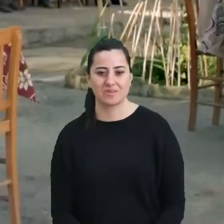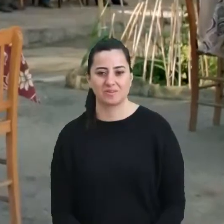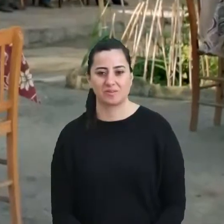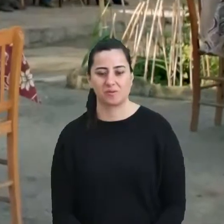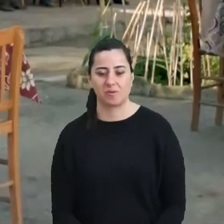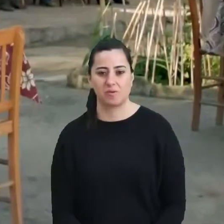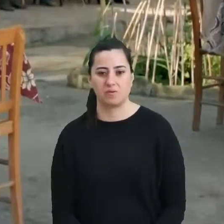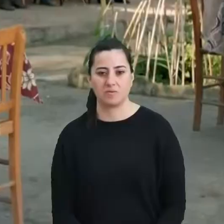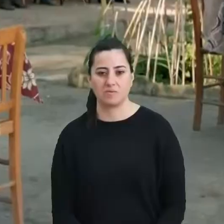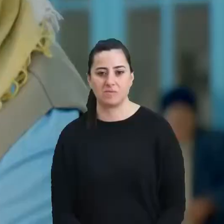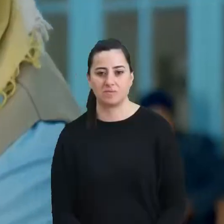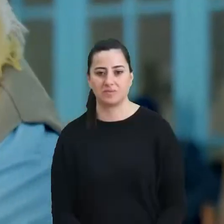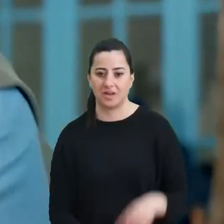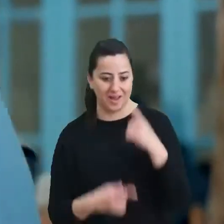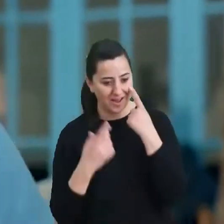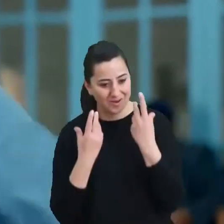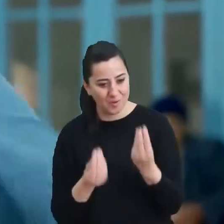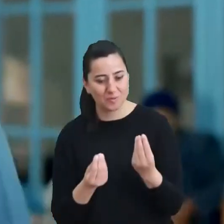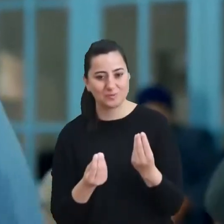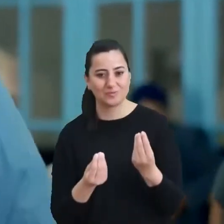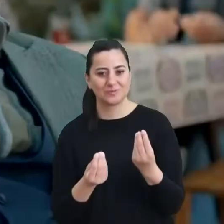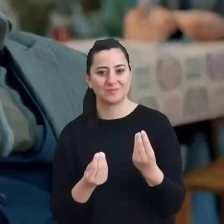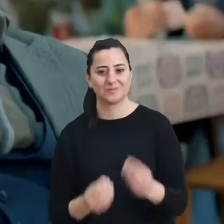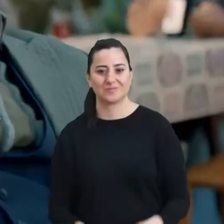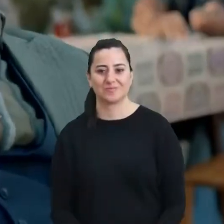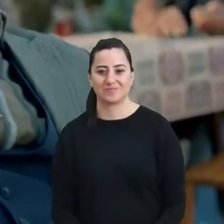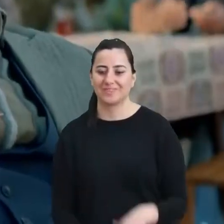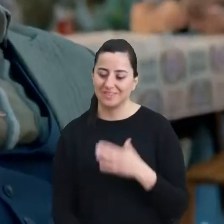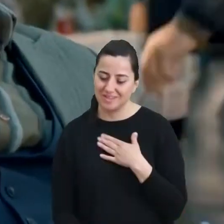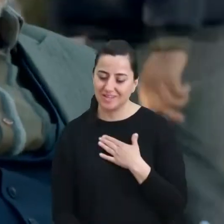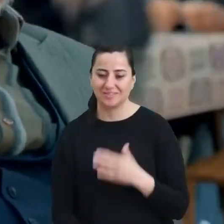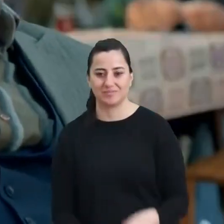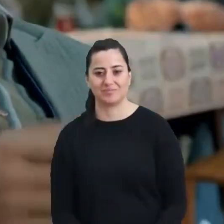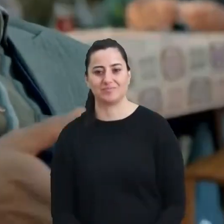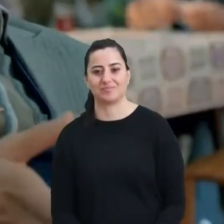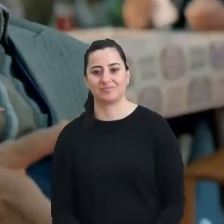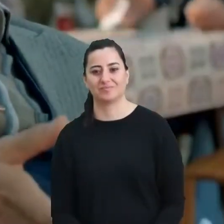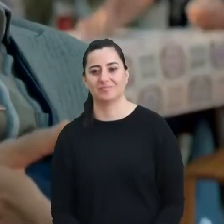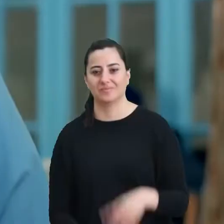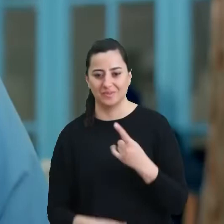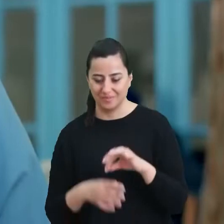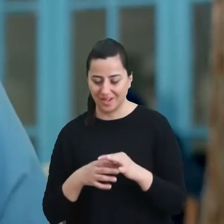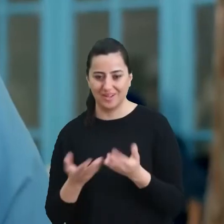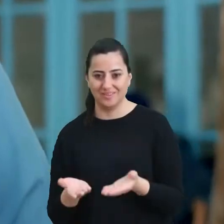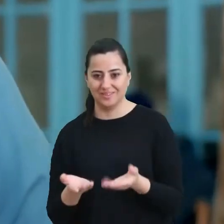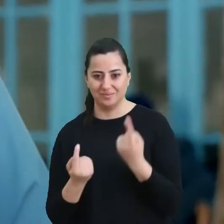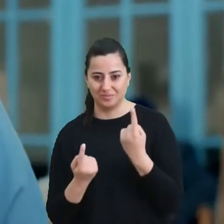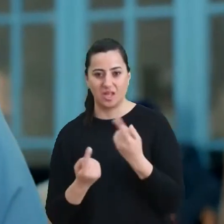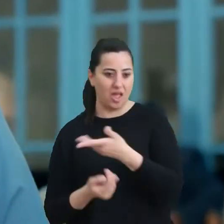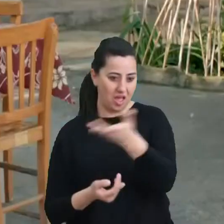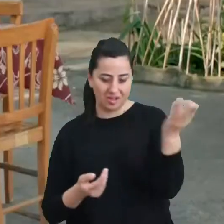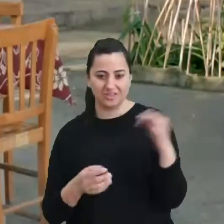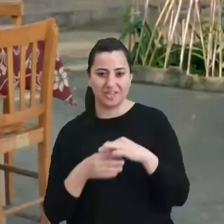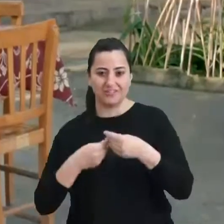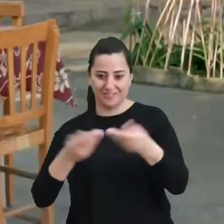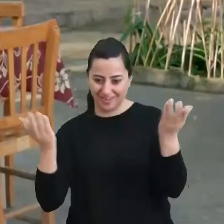çay getirdi. Hayırlı olsun Hicabi. Sağ ol Fikri. Bir bana bir çay getirdin ya. Herkese